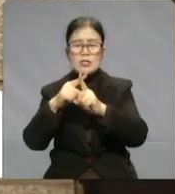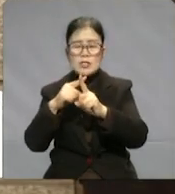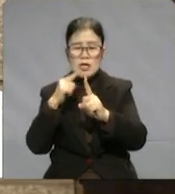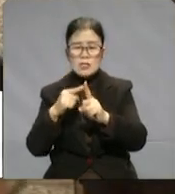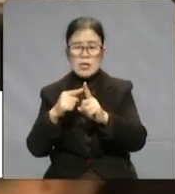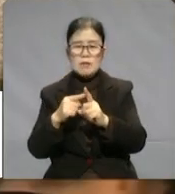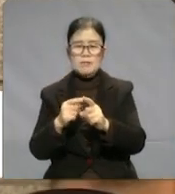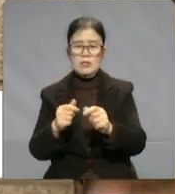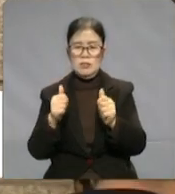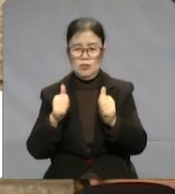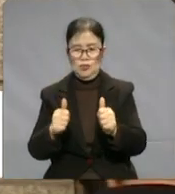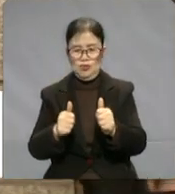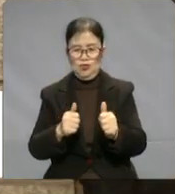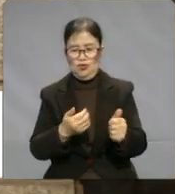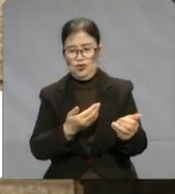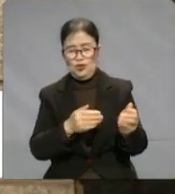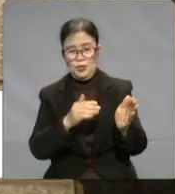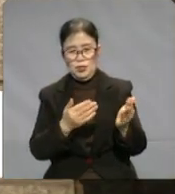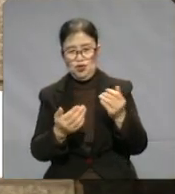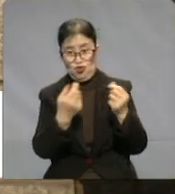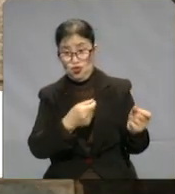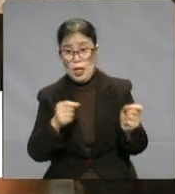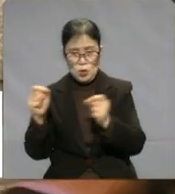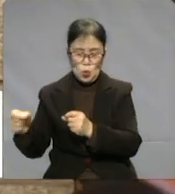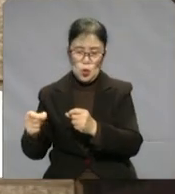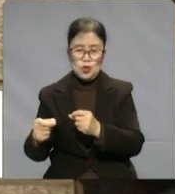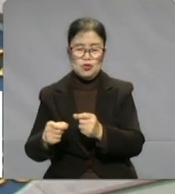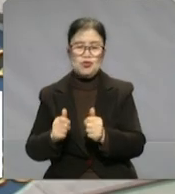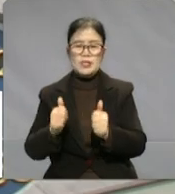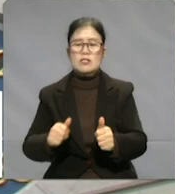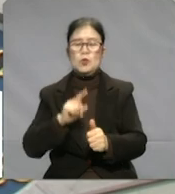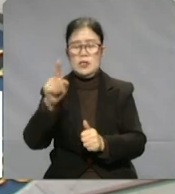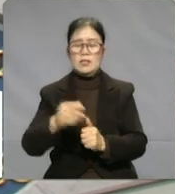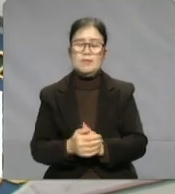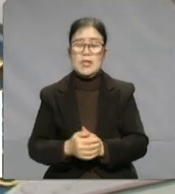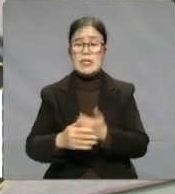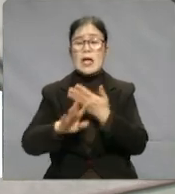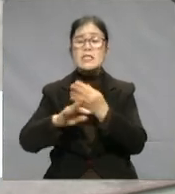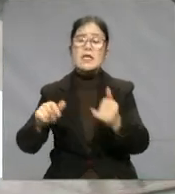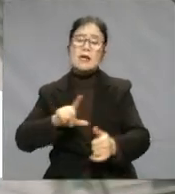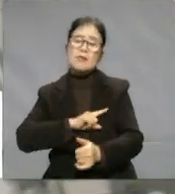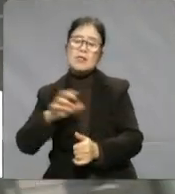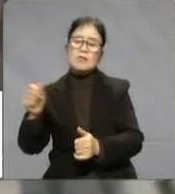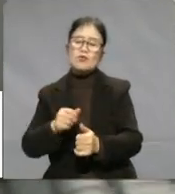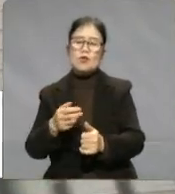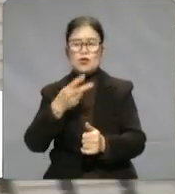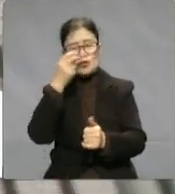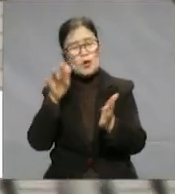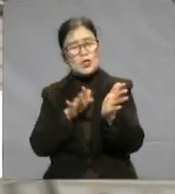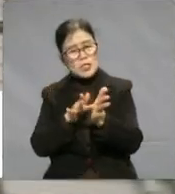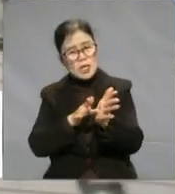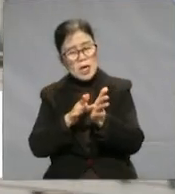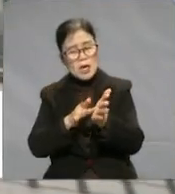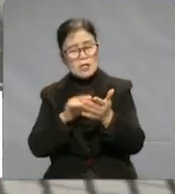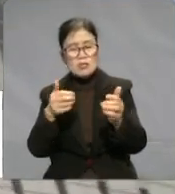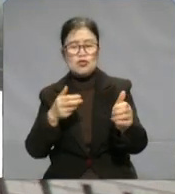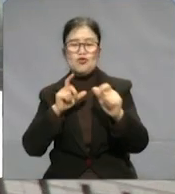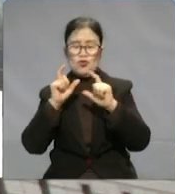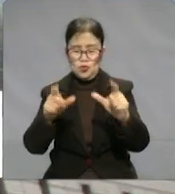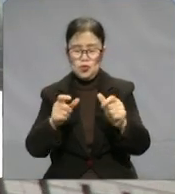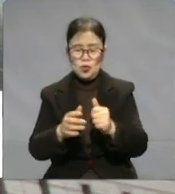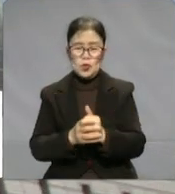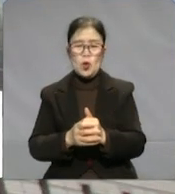기소유예 처분했습니다. 해당 의사들은 유 씨에게 타인 명의로 수면제의 일종인 스틸록스를